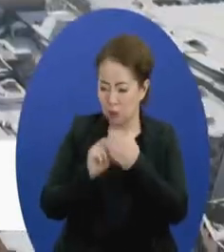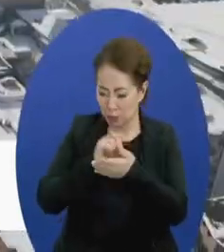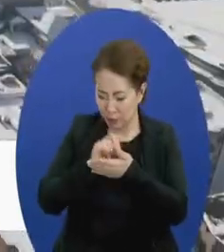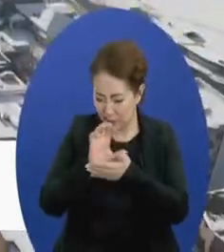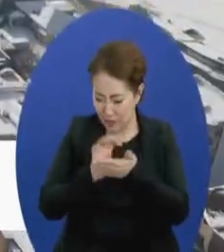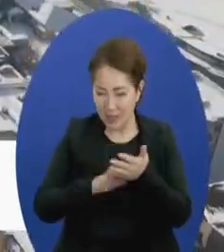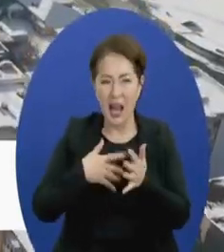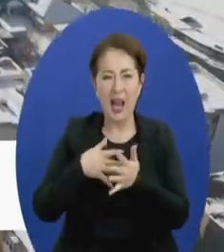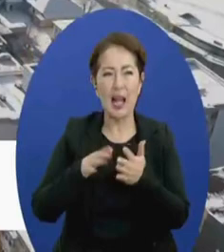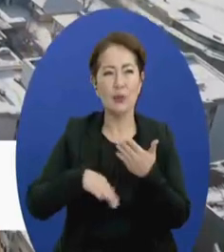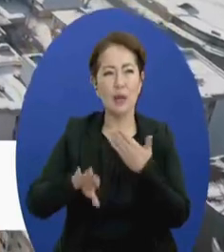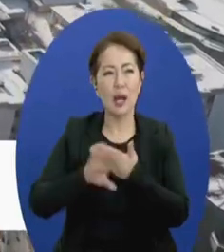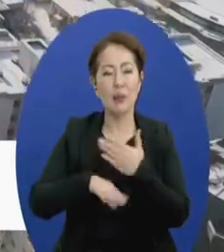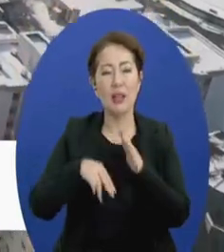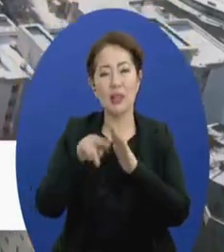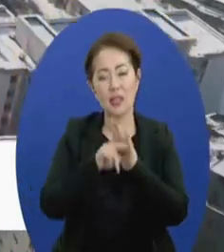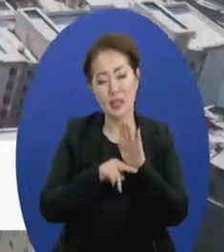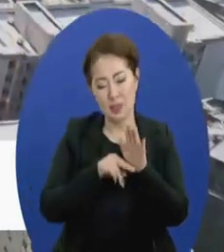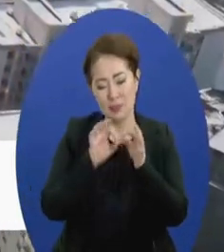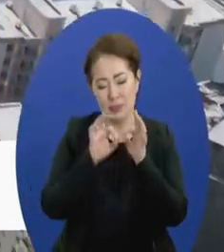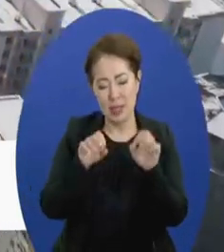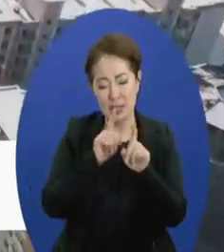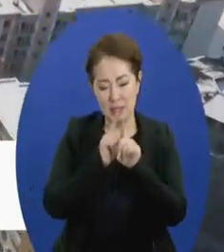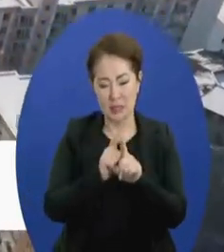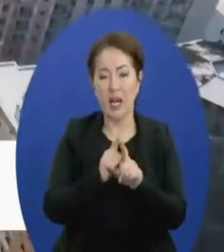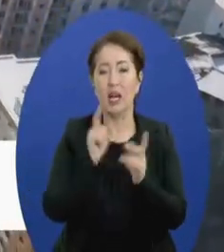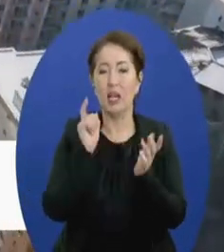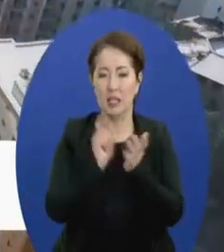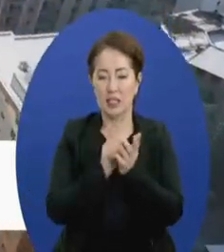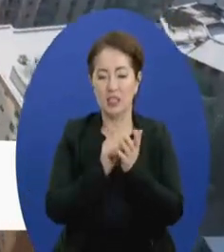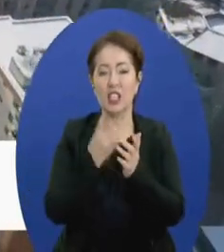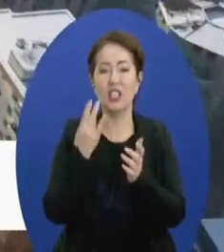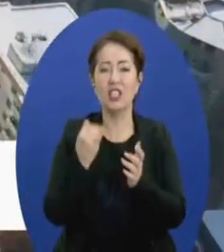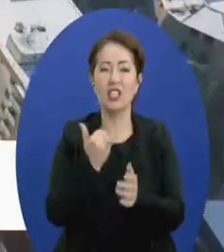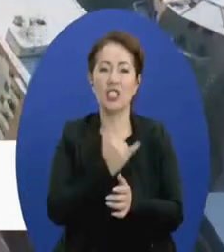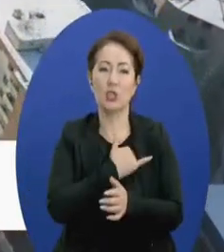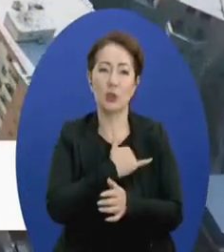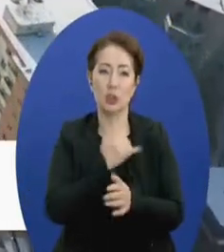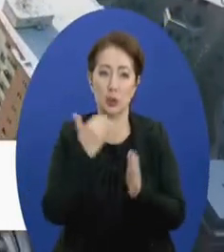дэглэмийг баримтлах шаардлагыг тавина гэсэн тайлбарыг нийслэлийн удирдлагууд өгч байна.